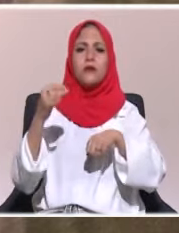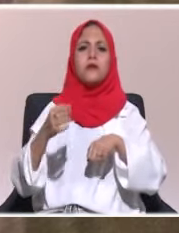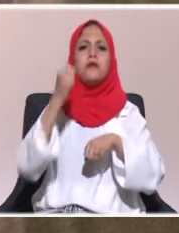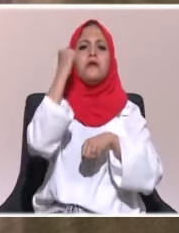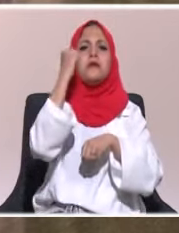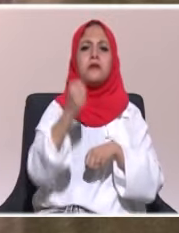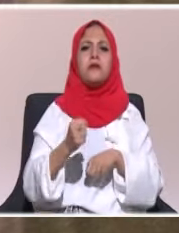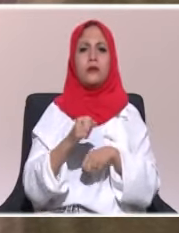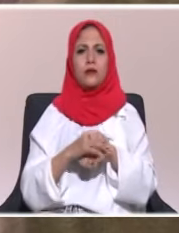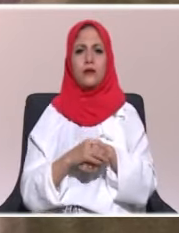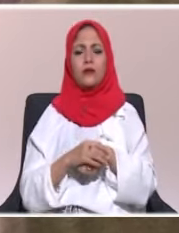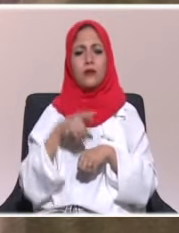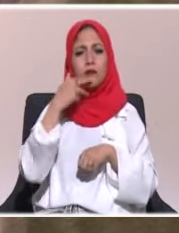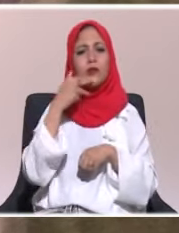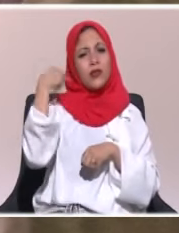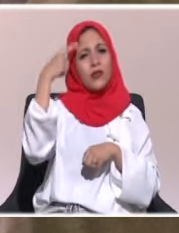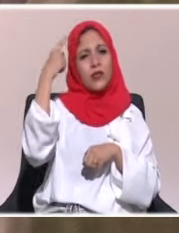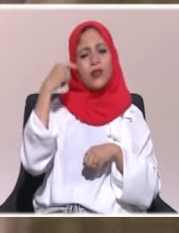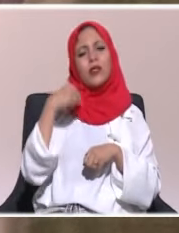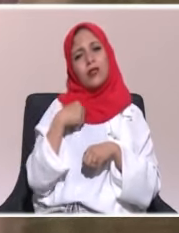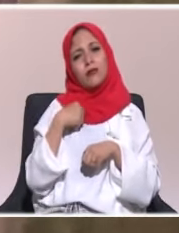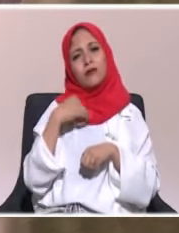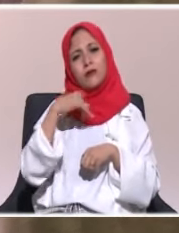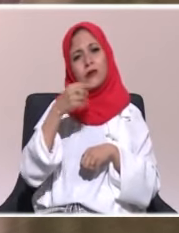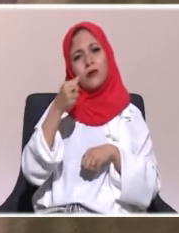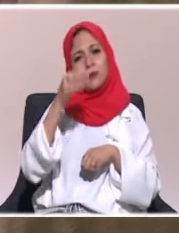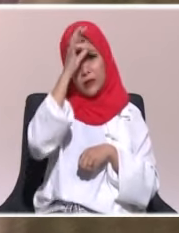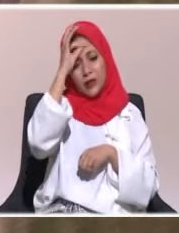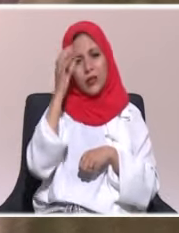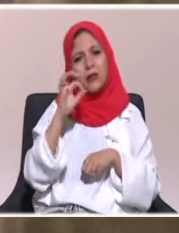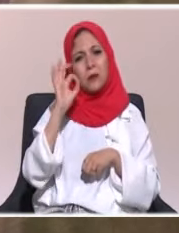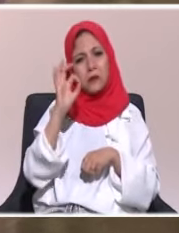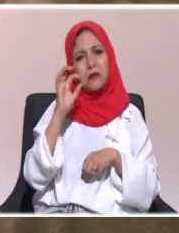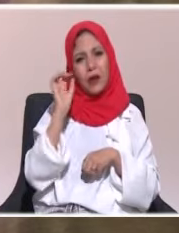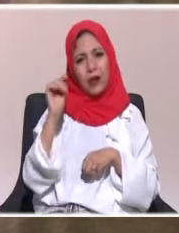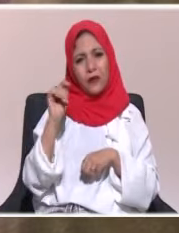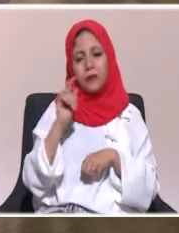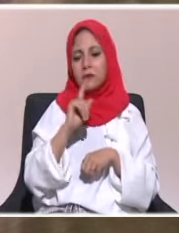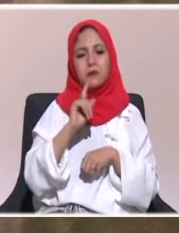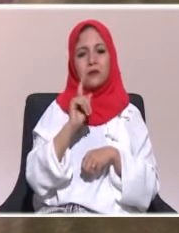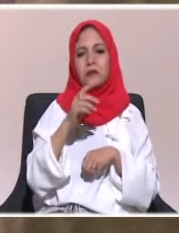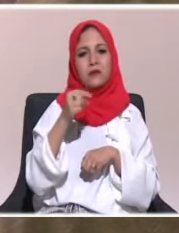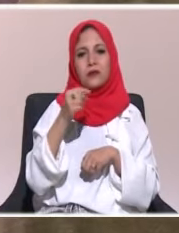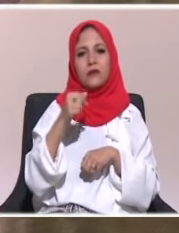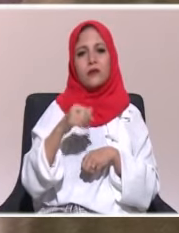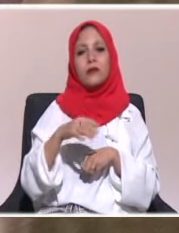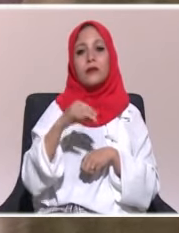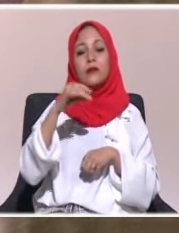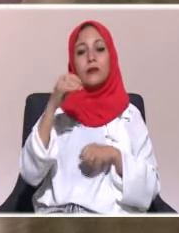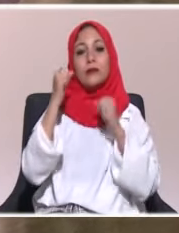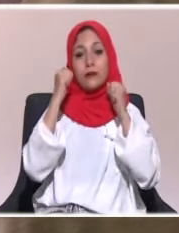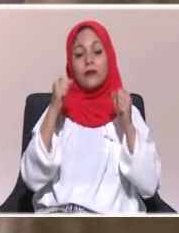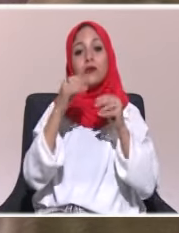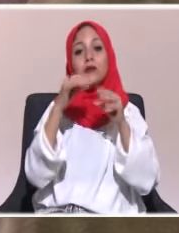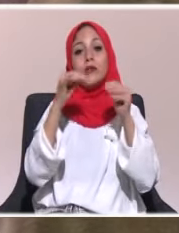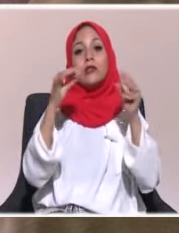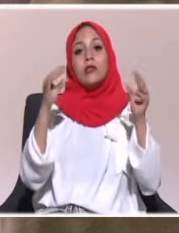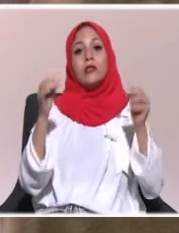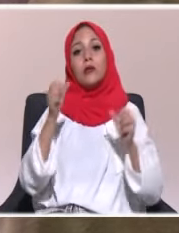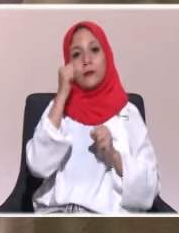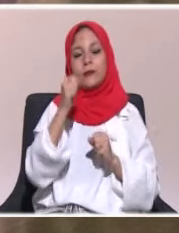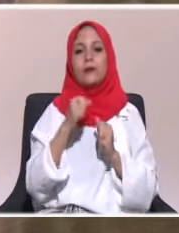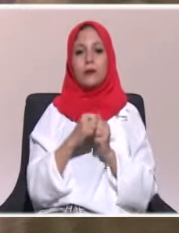مكلفة. يعني أنا فكرت مثلا، قلت يعني مثلا مكلفة 50,000 100,000، فهو قال لا ده مكلفة مكلفة، أنا مش قادر أقول لك قد إيه.